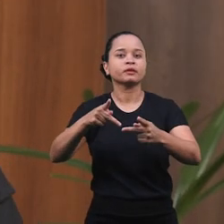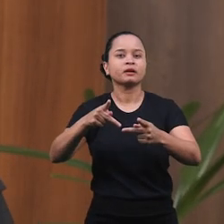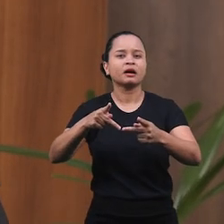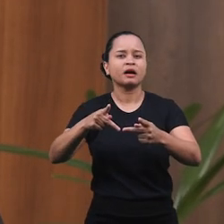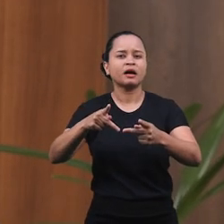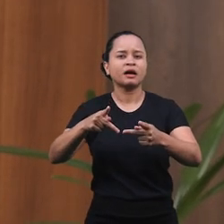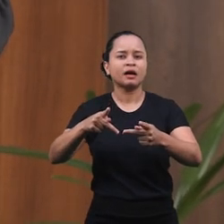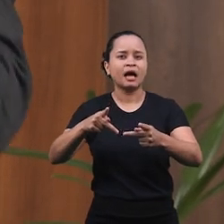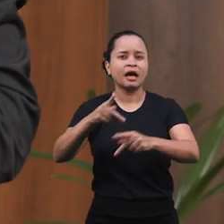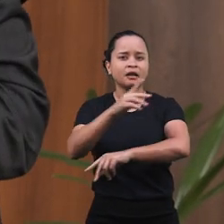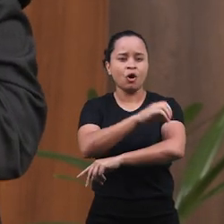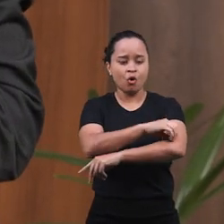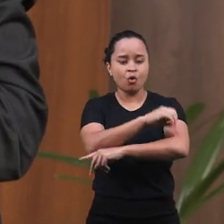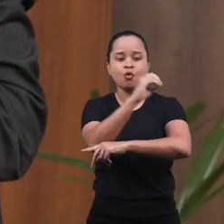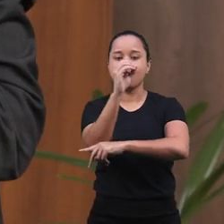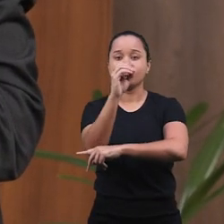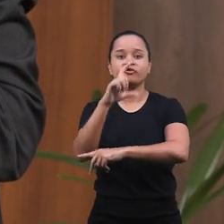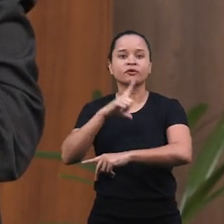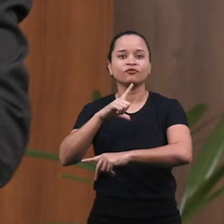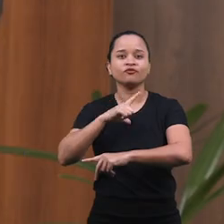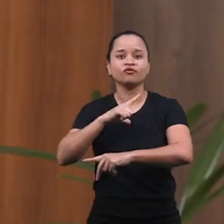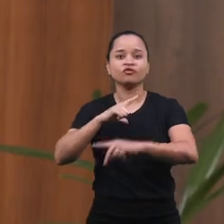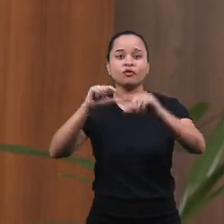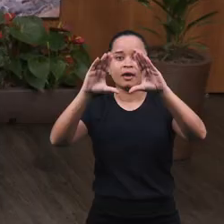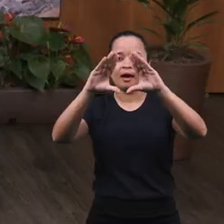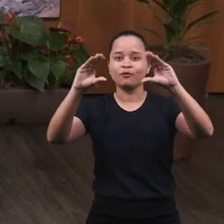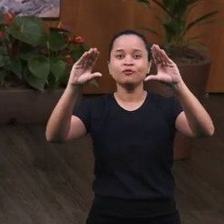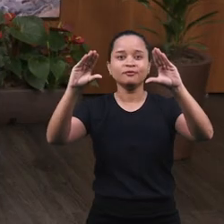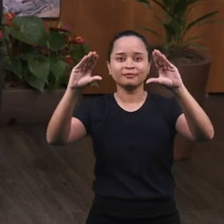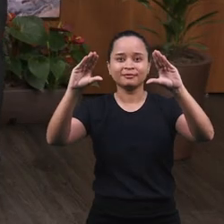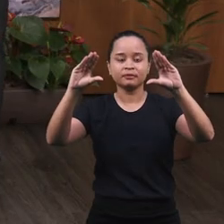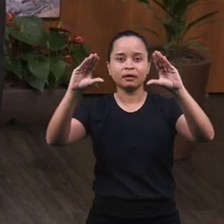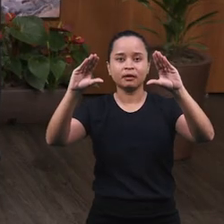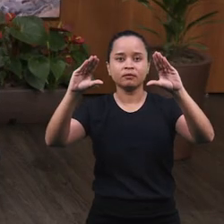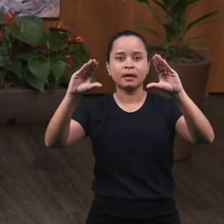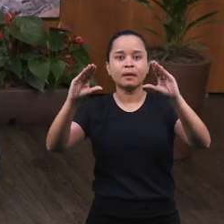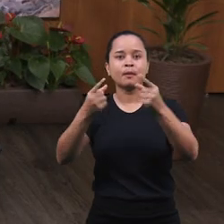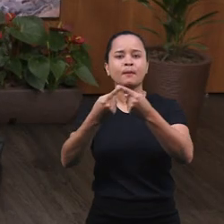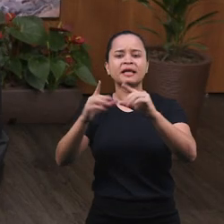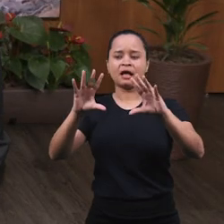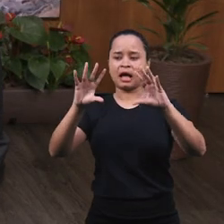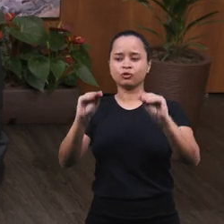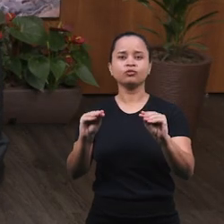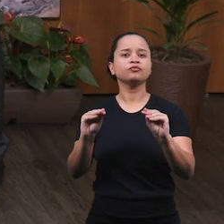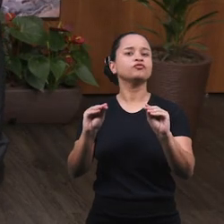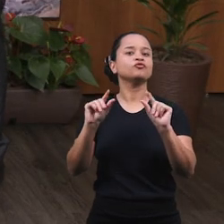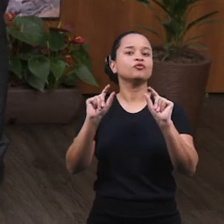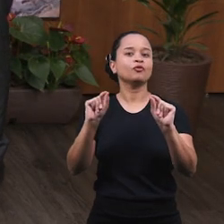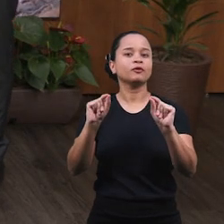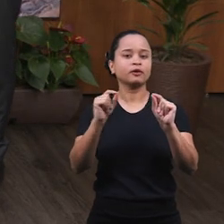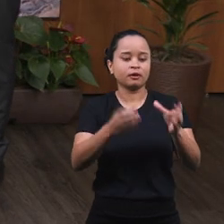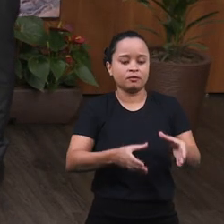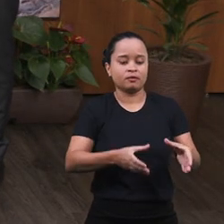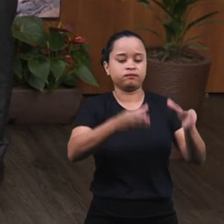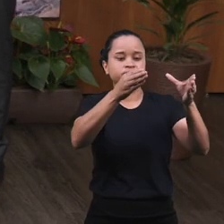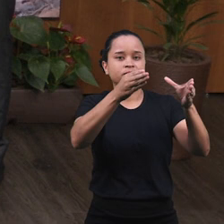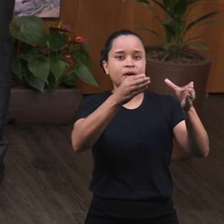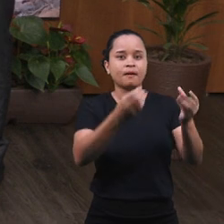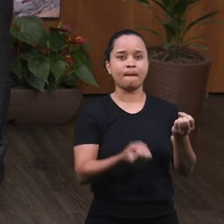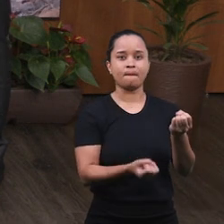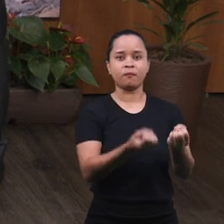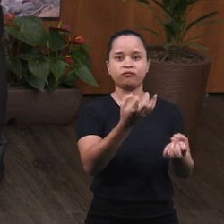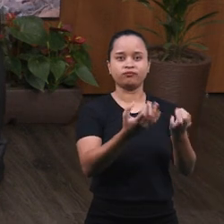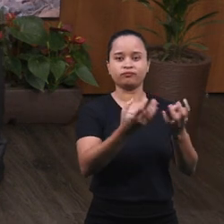peuple. Pendant la journée, le nuage et la nuit, la colonne de feu. Il est important, Daniel et tous ici, de